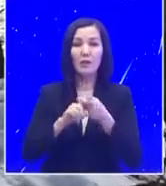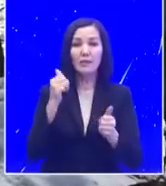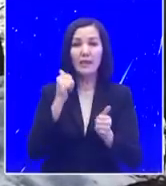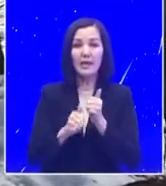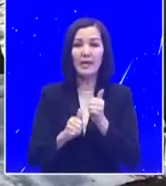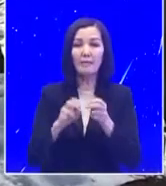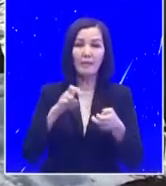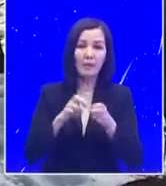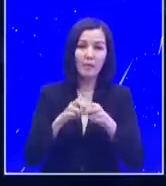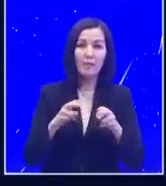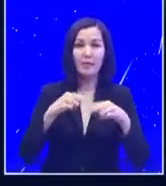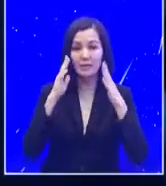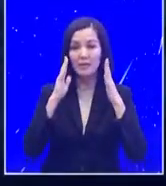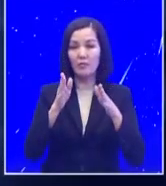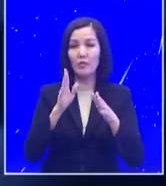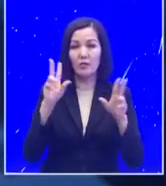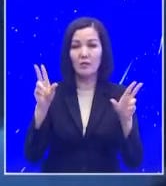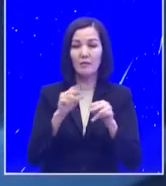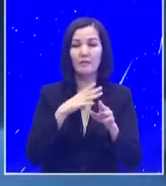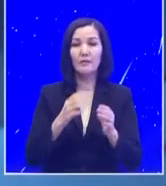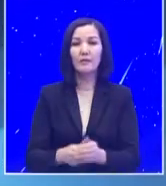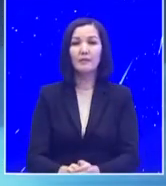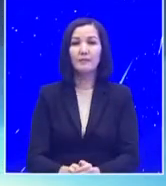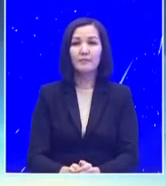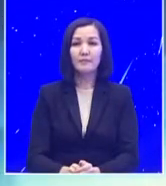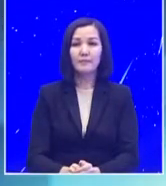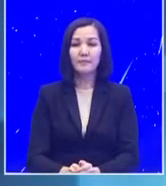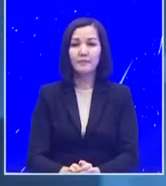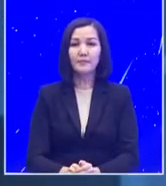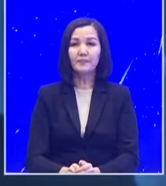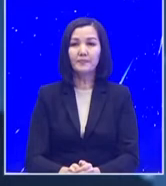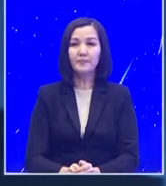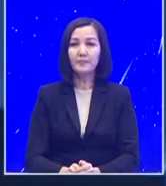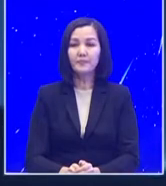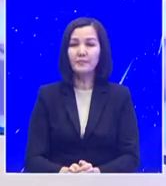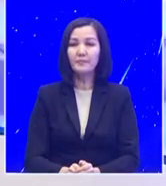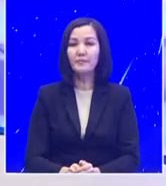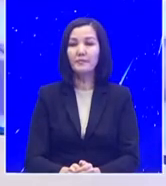мәселе әрдайым назарында. Жазира Исаева, Абзал Нүсіпов, Жетісу телеарнасы.